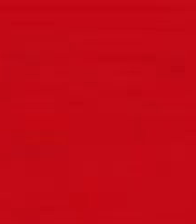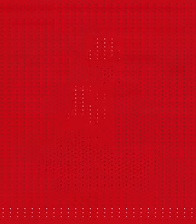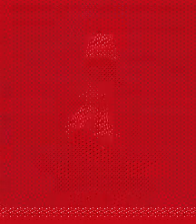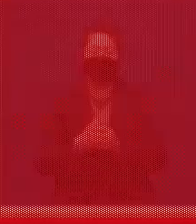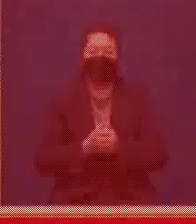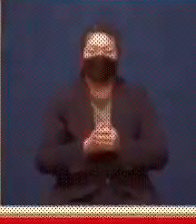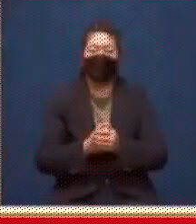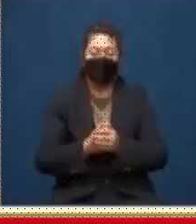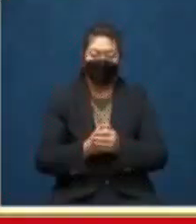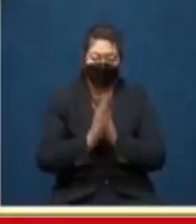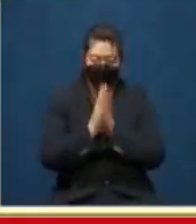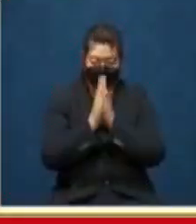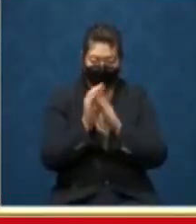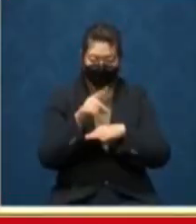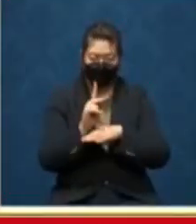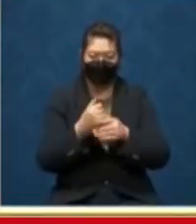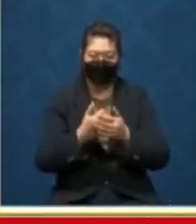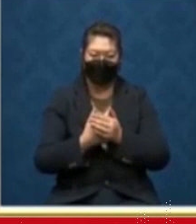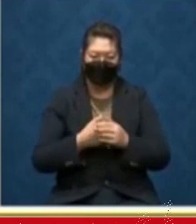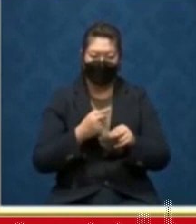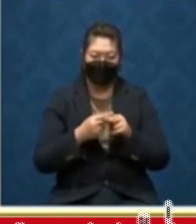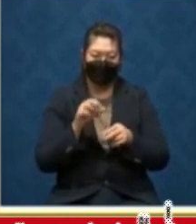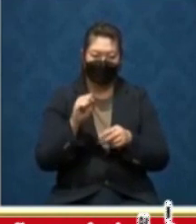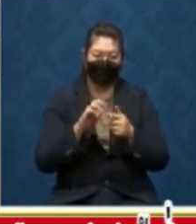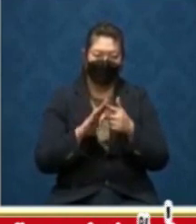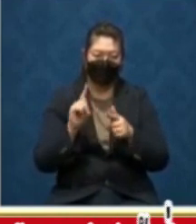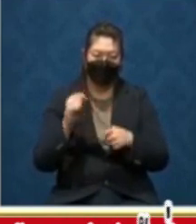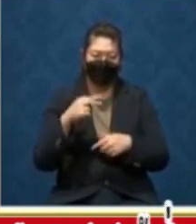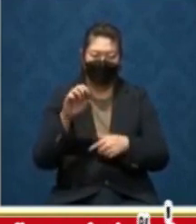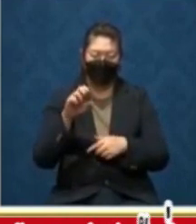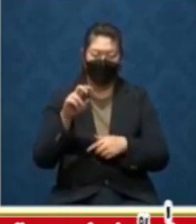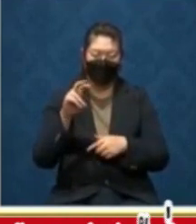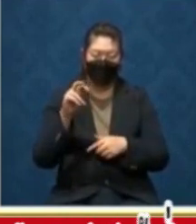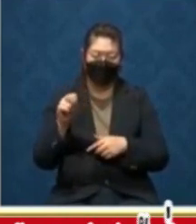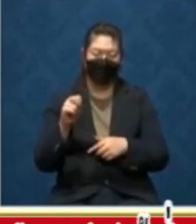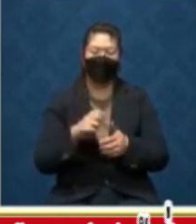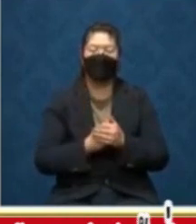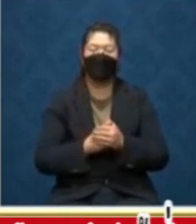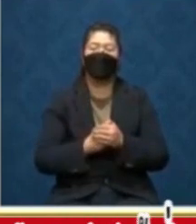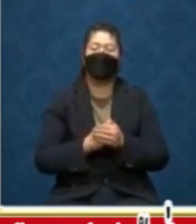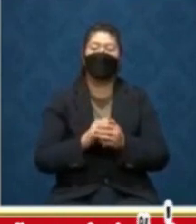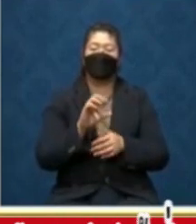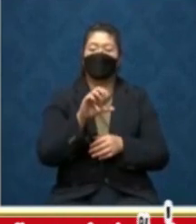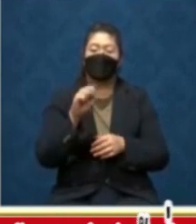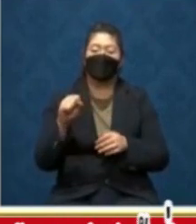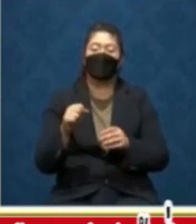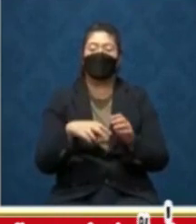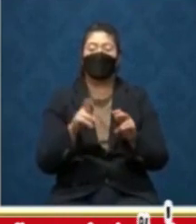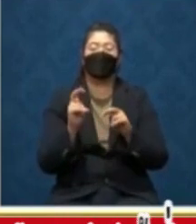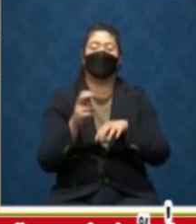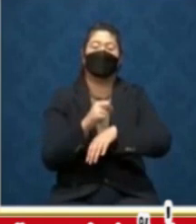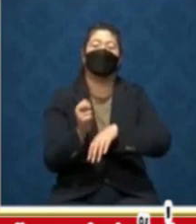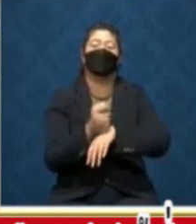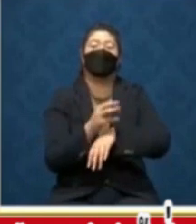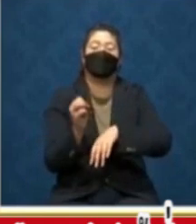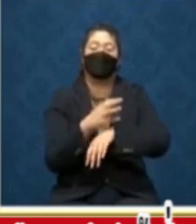เรียนท่านประธานที่เคารพครับกระผมสุทินคลังแสงสมาชิกสภาผู้แทนราษฎรจังหวัดมหาสารคามจากพรรคเพื่อไทย